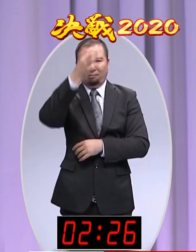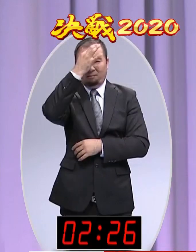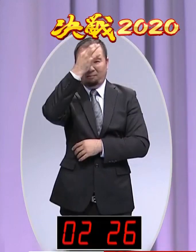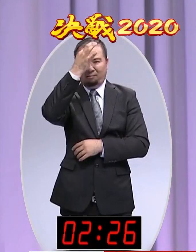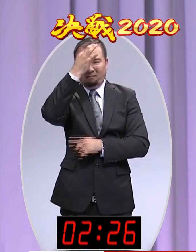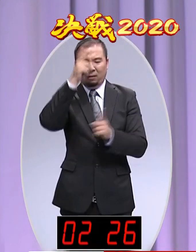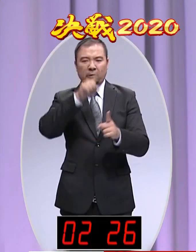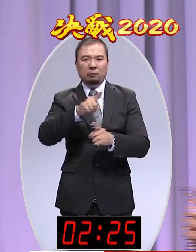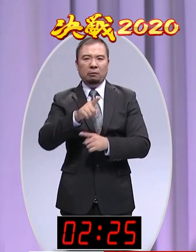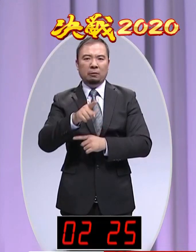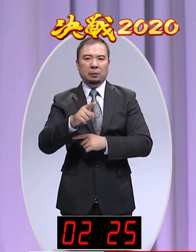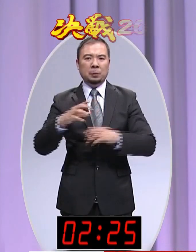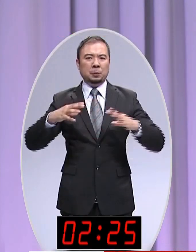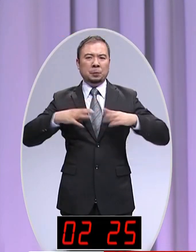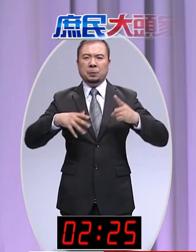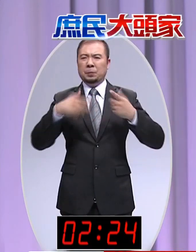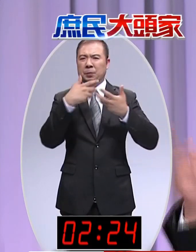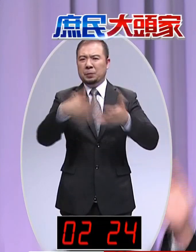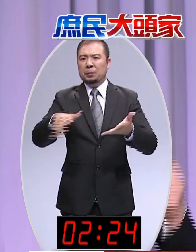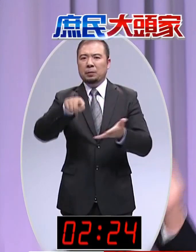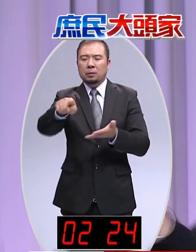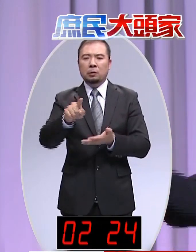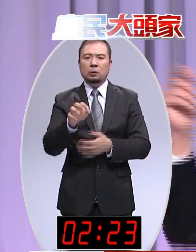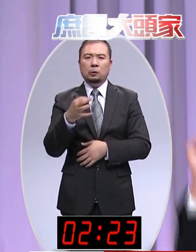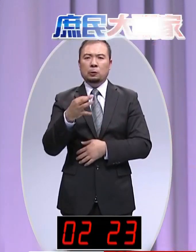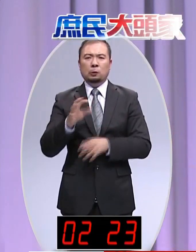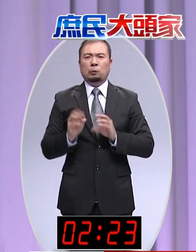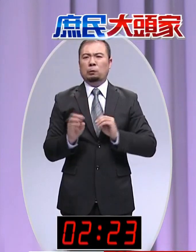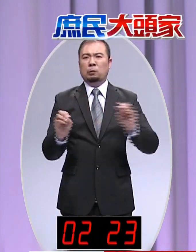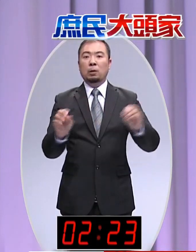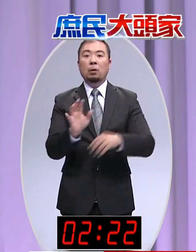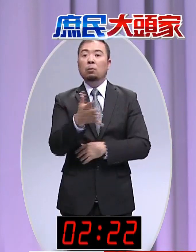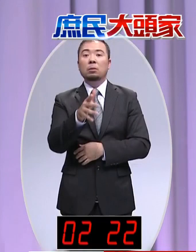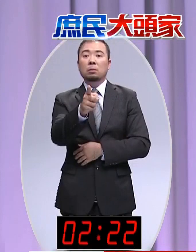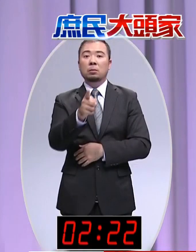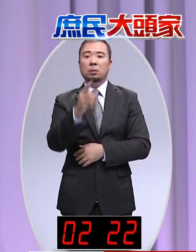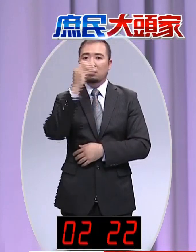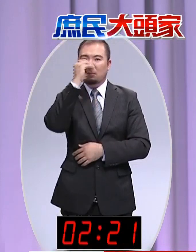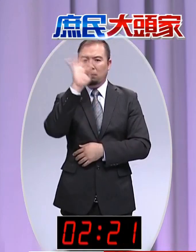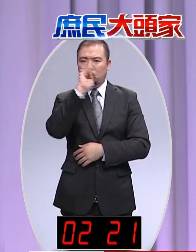捞。我不客气的说，为什么你不成立特侦组？